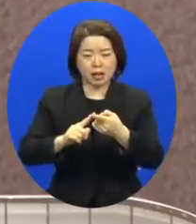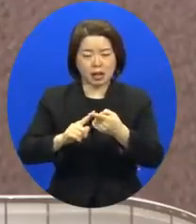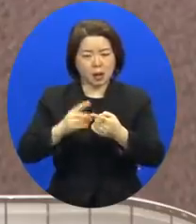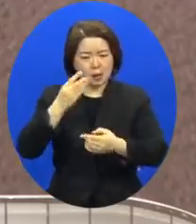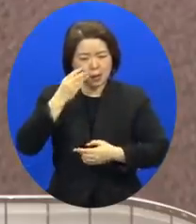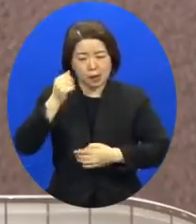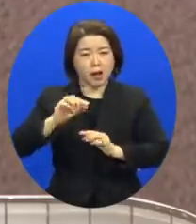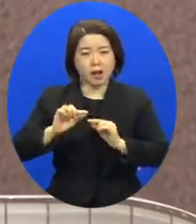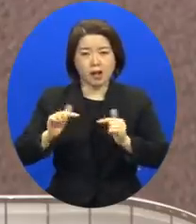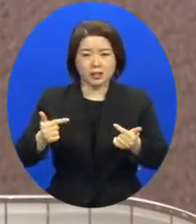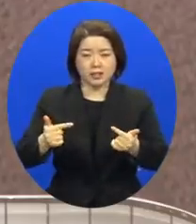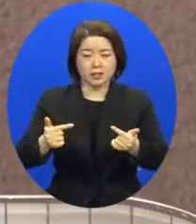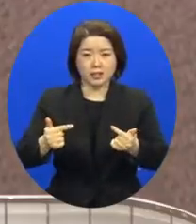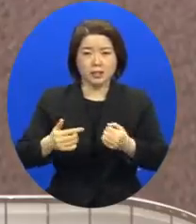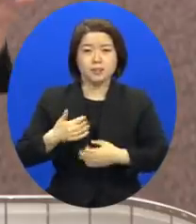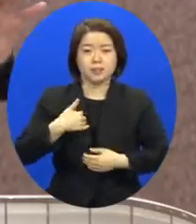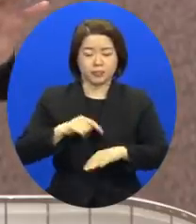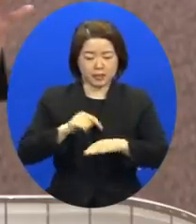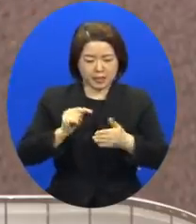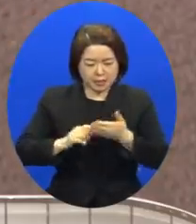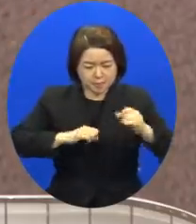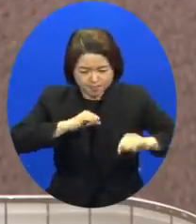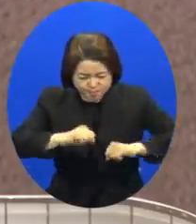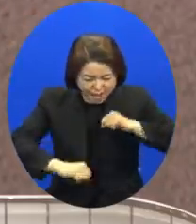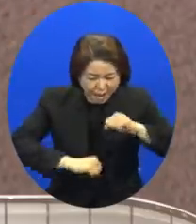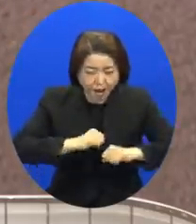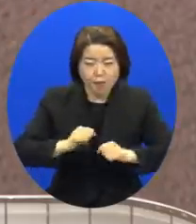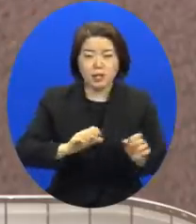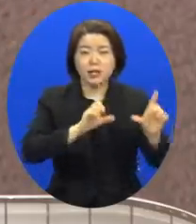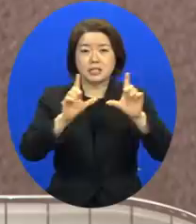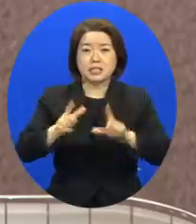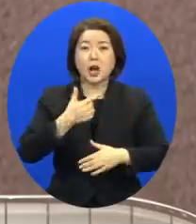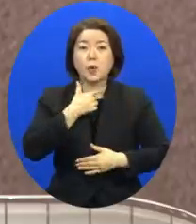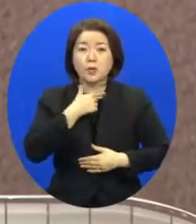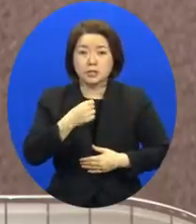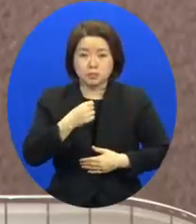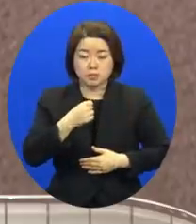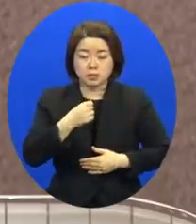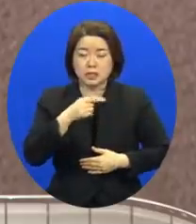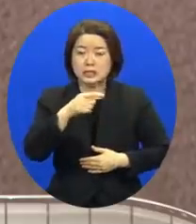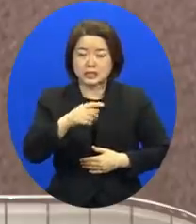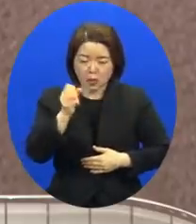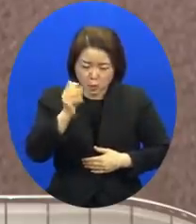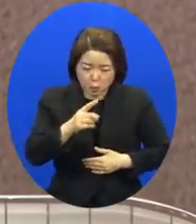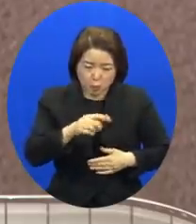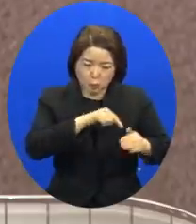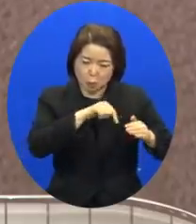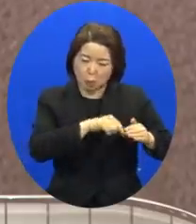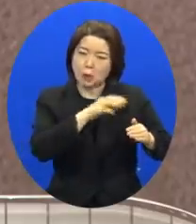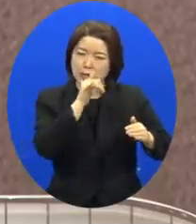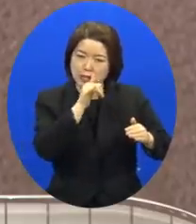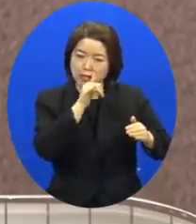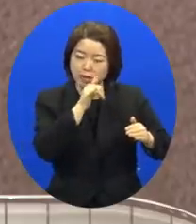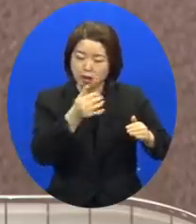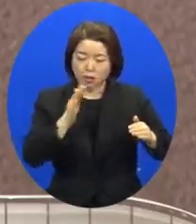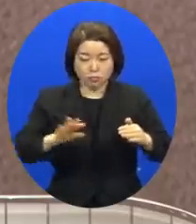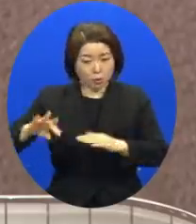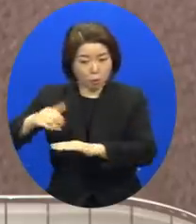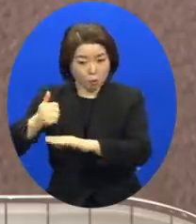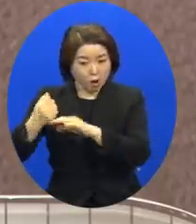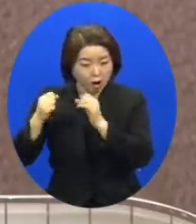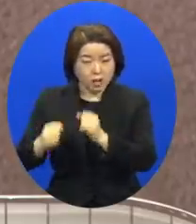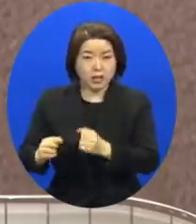않습니다 내 마음대로 살고 싶은 것이 우리의 또 하나의 본능입니다 그런데 거기 왕이 계시다는 말은